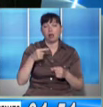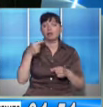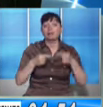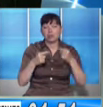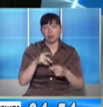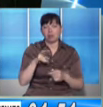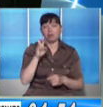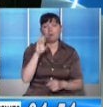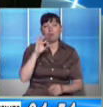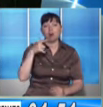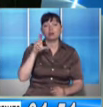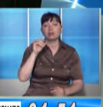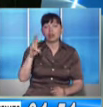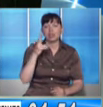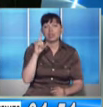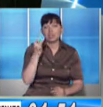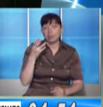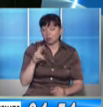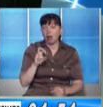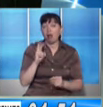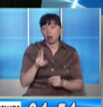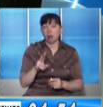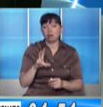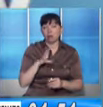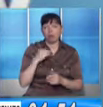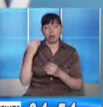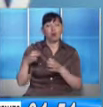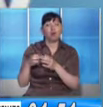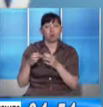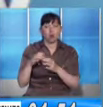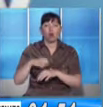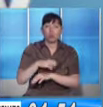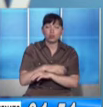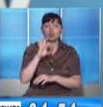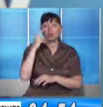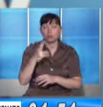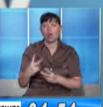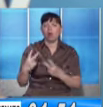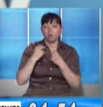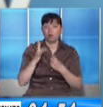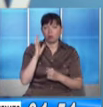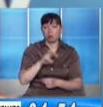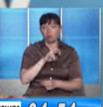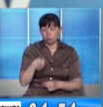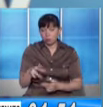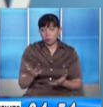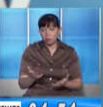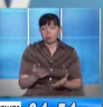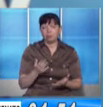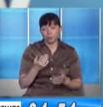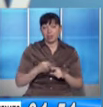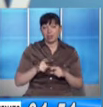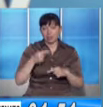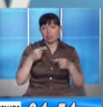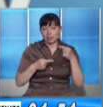așa cum ne-au informat cei de la blocul electoral al comuniștilor și socialiștilor că va veni la